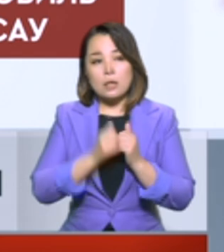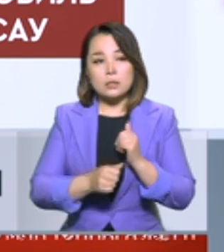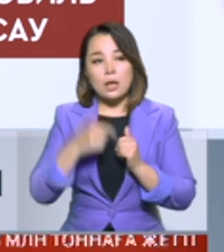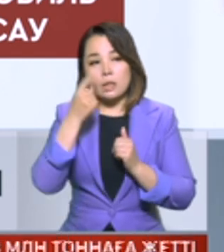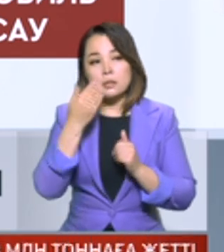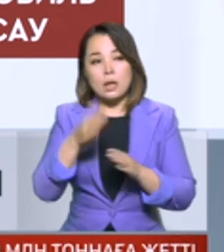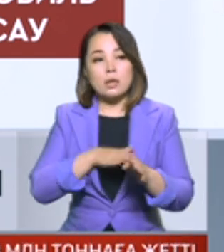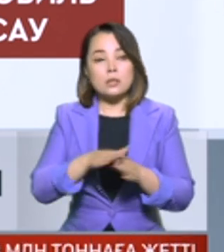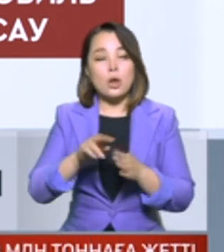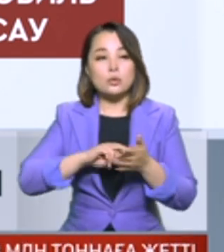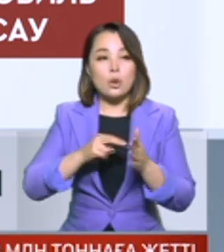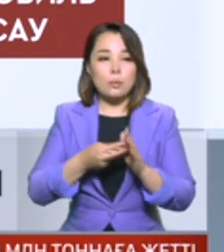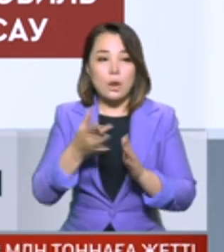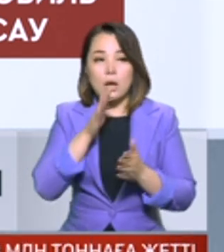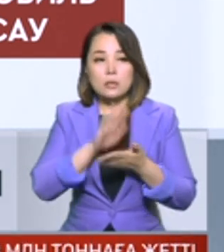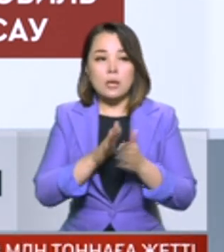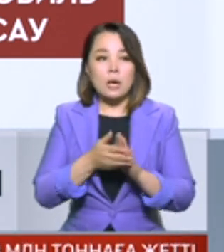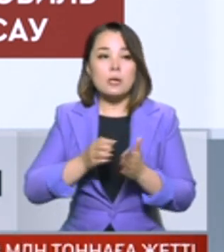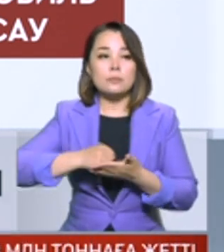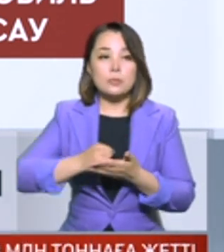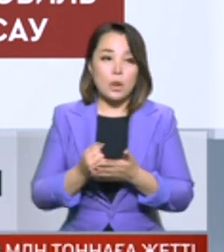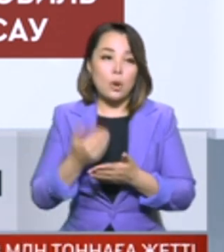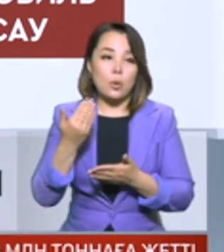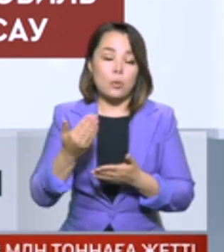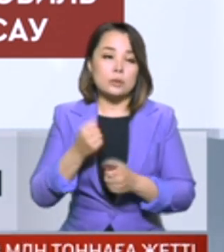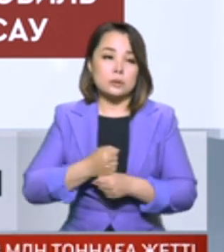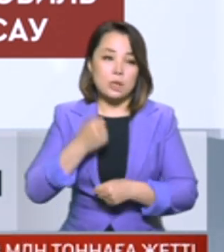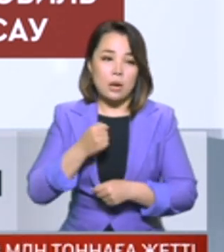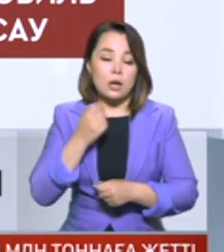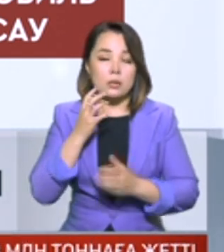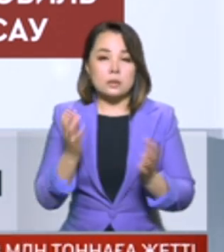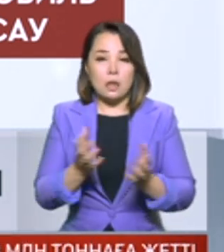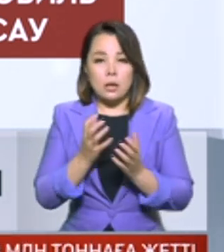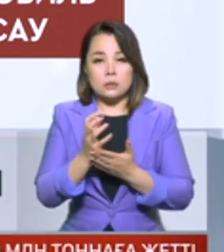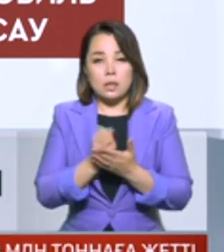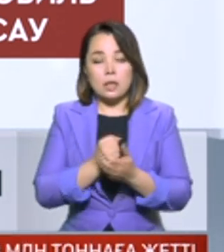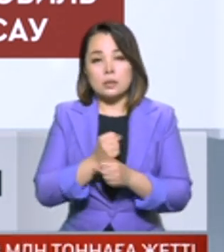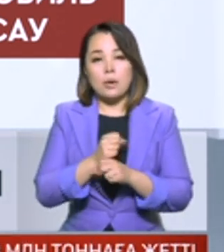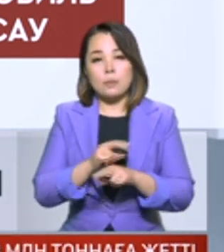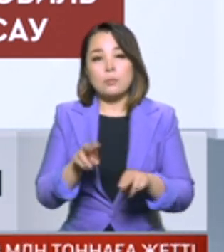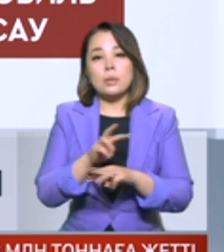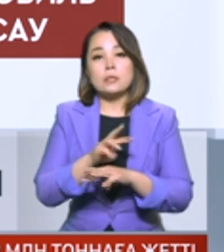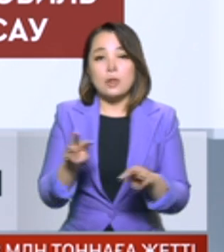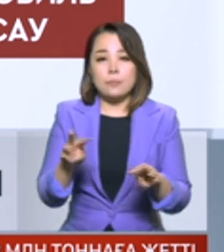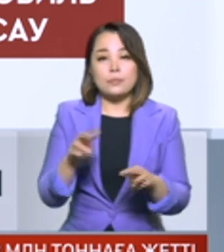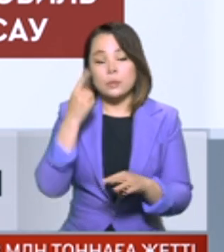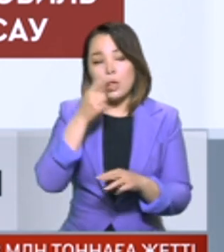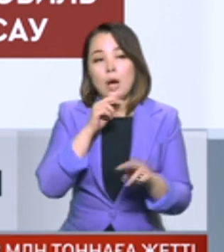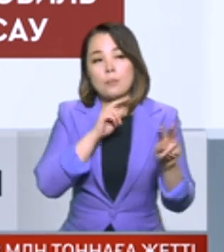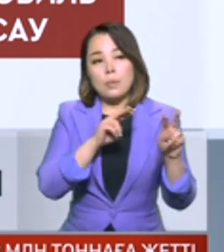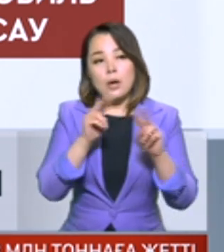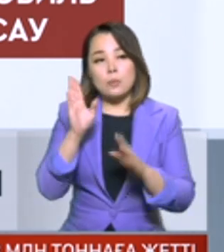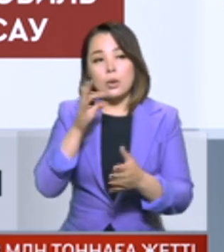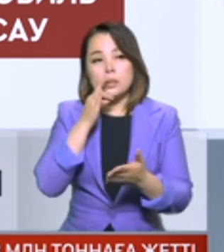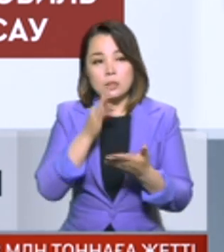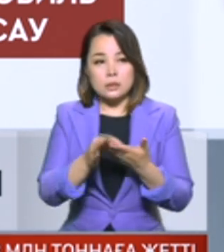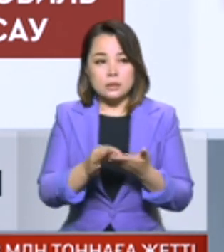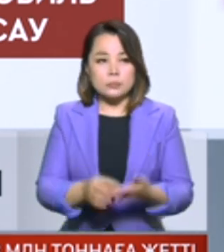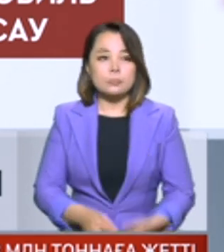іске асыру жоспары мерзімі бекітілген, оның қатаң сақталып жүзеге асуын премьер-министр жеке бақылайтынын